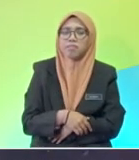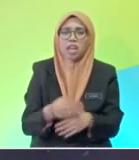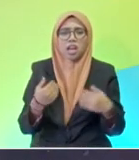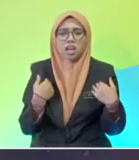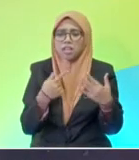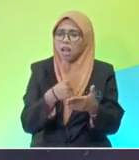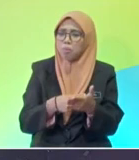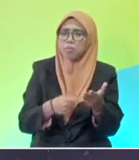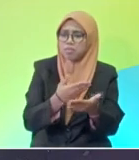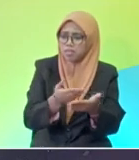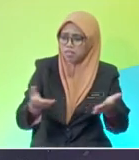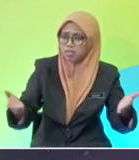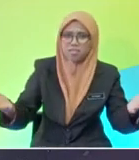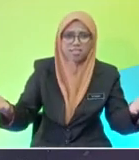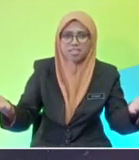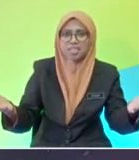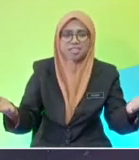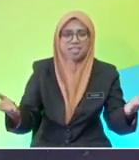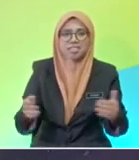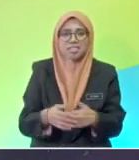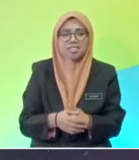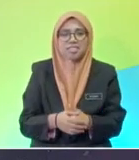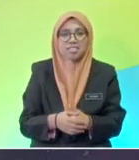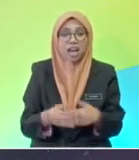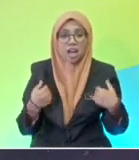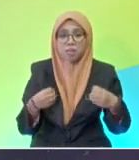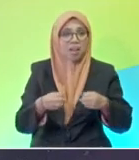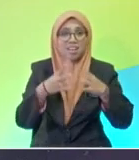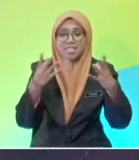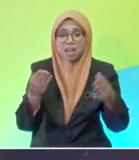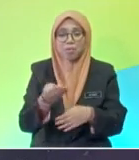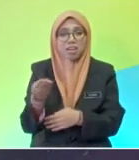kita nih banyak kembaran